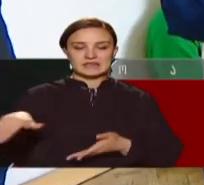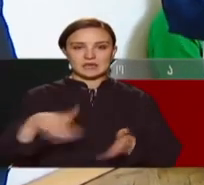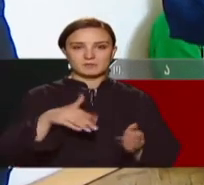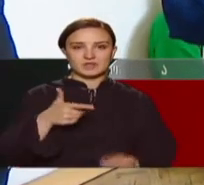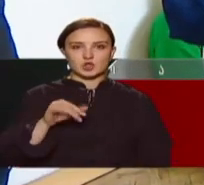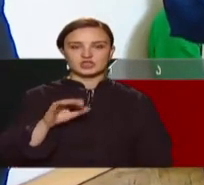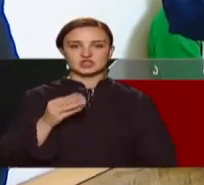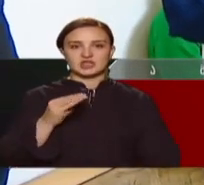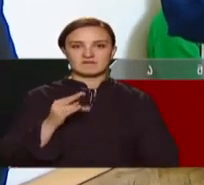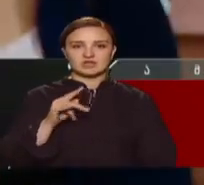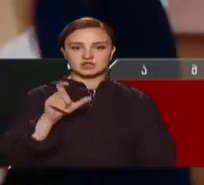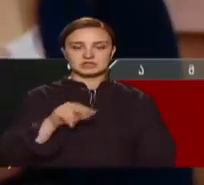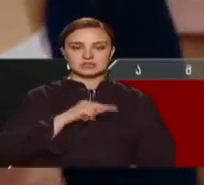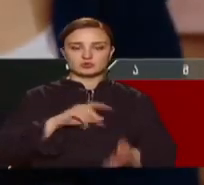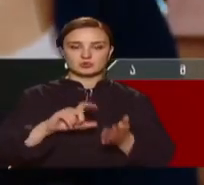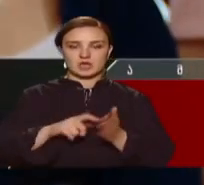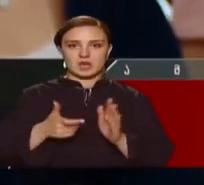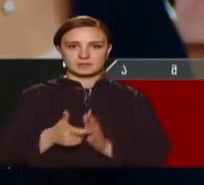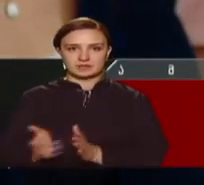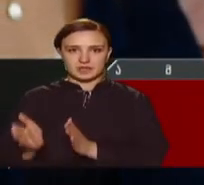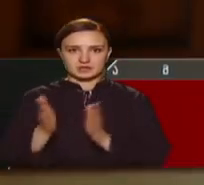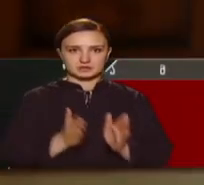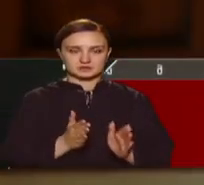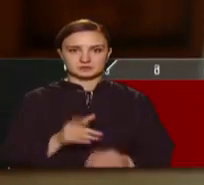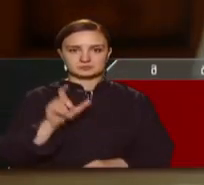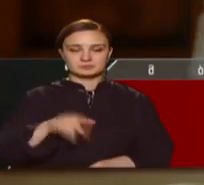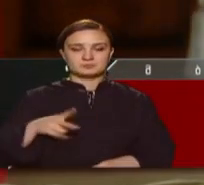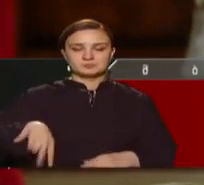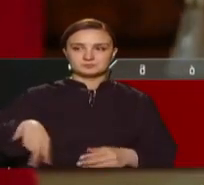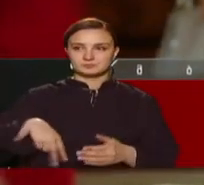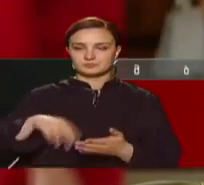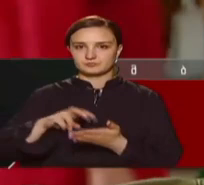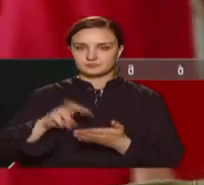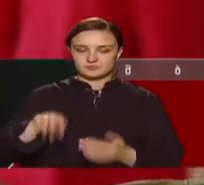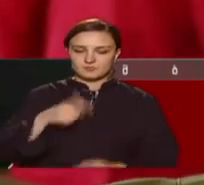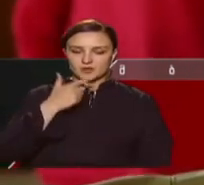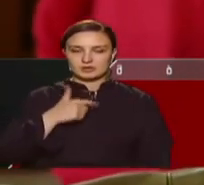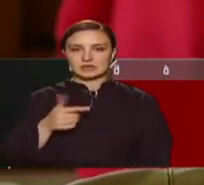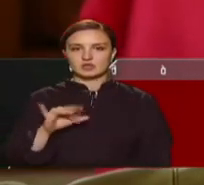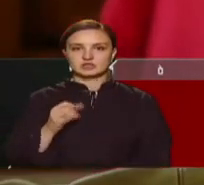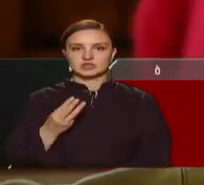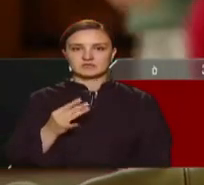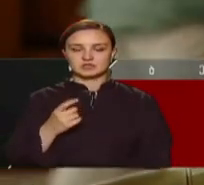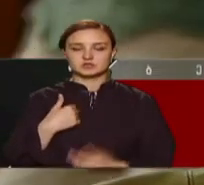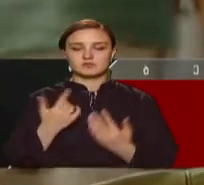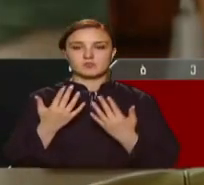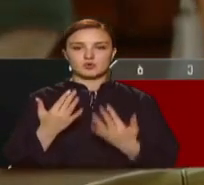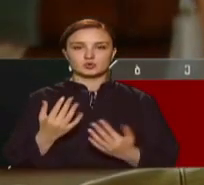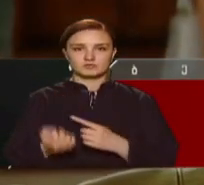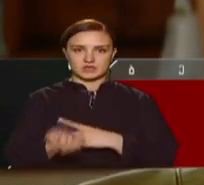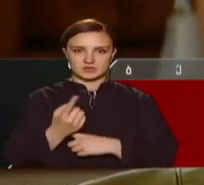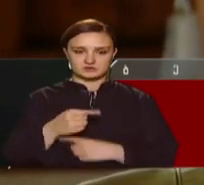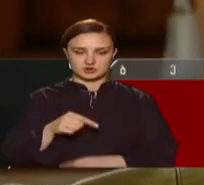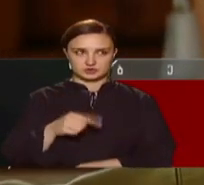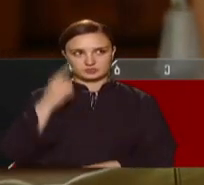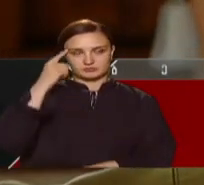გიორგი შარვაშიძის სამუშაო კაბინეტთან გადაინაცვლეს. გადადგეს რექტორი ბატონი გიორგი შარვაშიძე, ეს მოთხოვნა ჩვენ გაგვიჩნდა